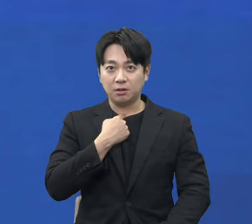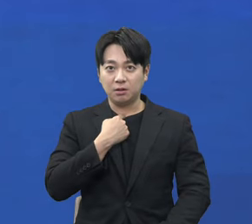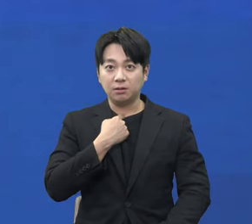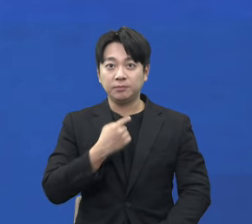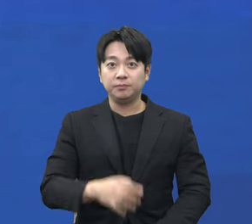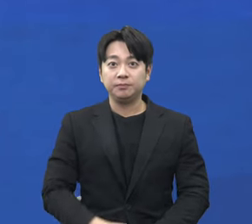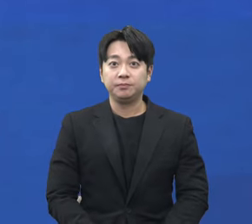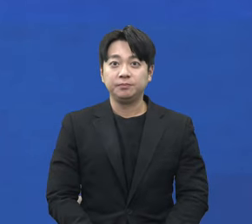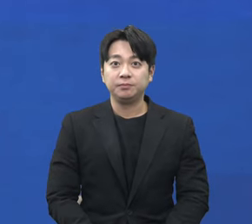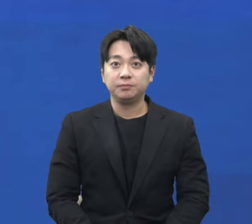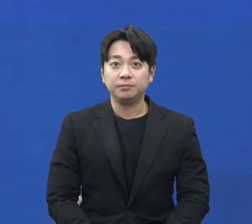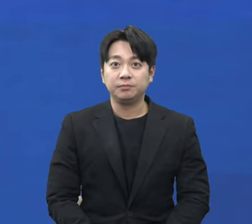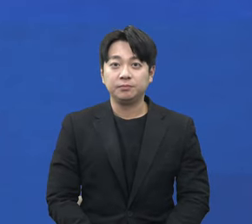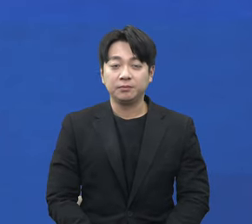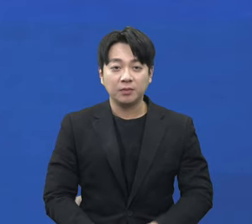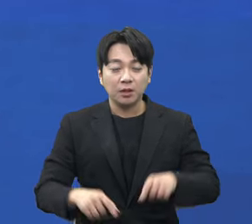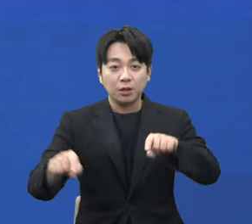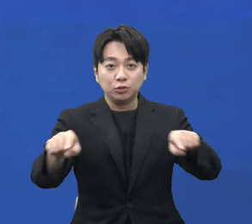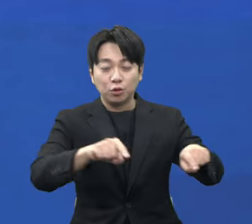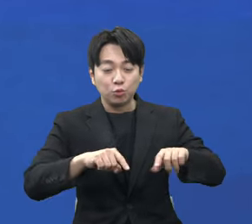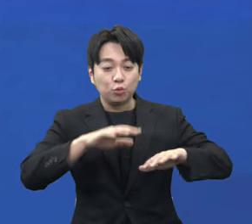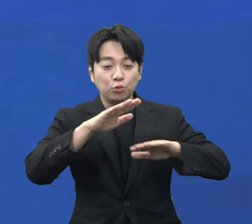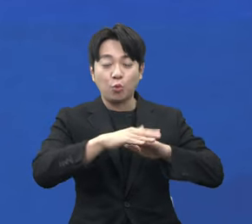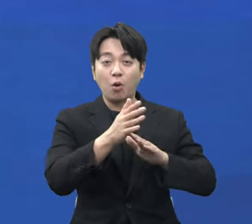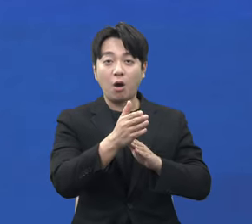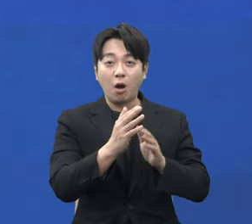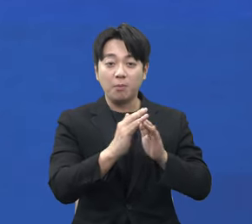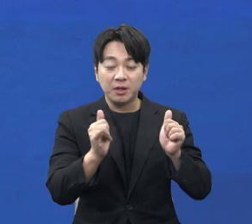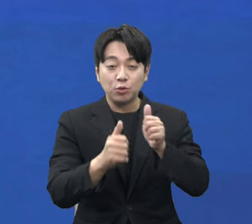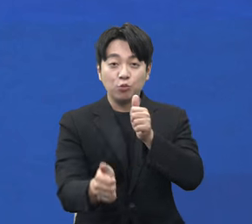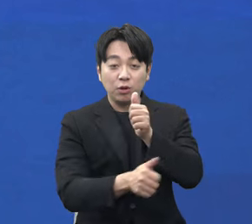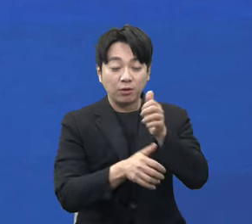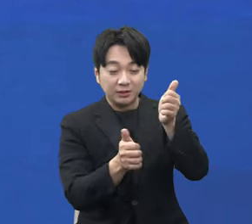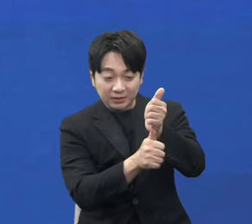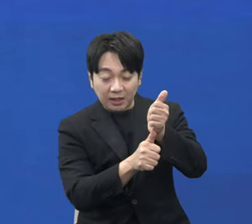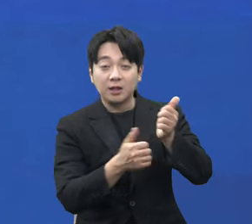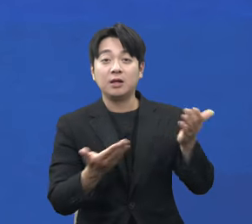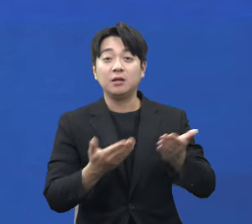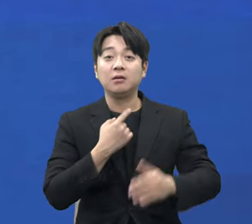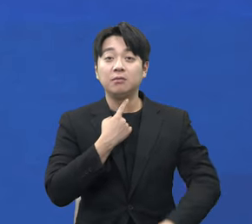전국농어민위원회에서는 부위원장을 맡았고 최근 들어 산림위원장을 맡으며